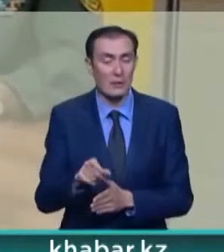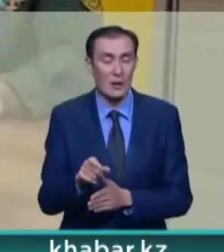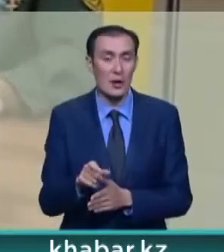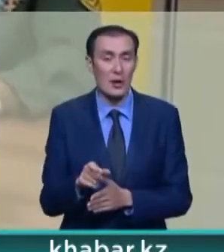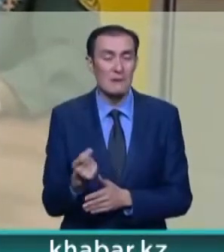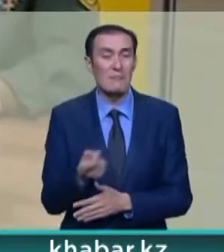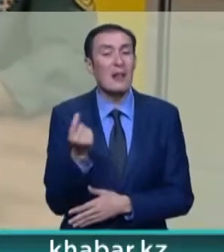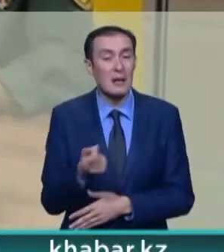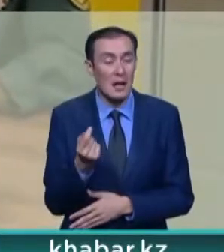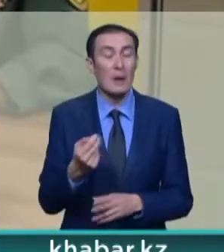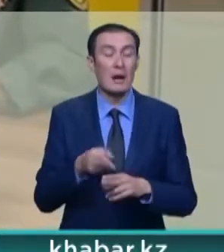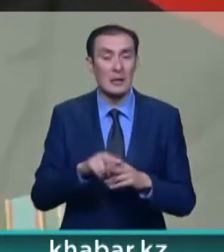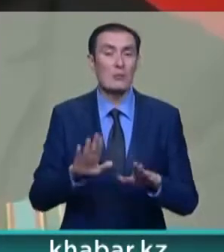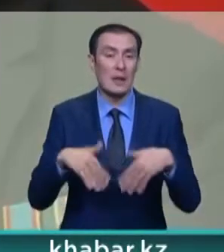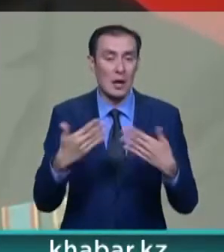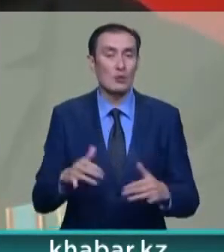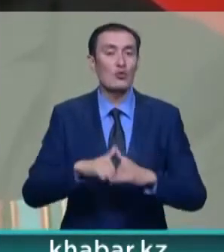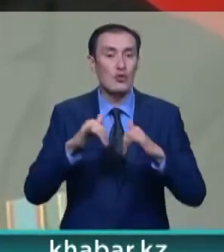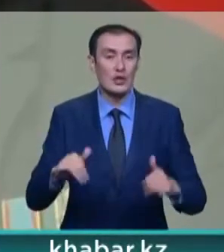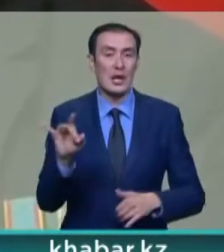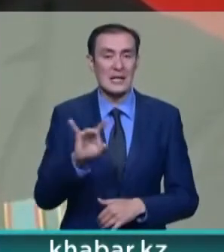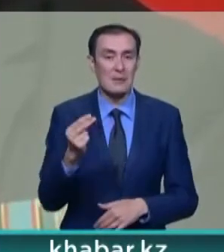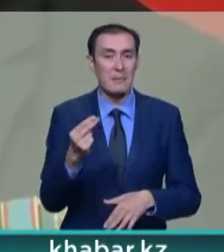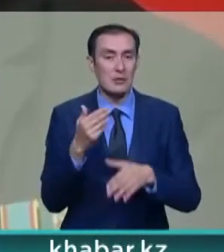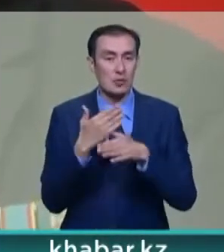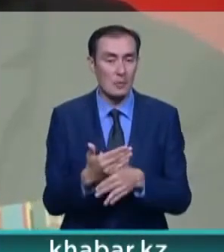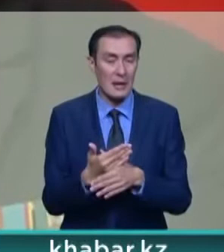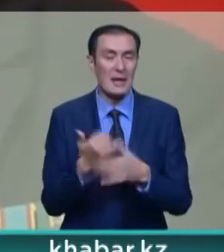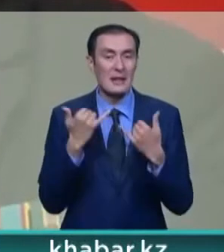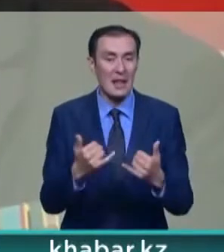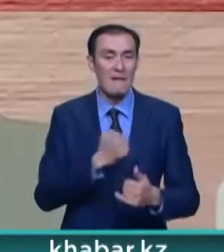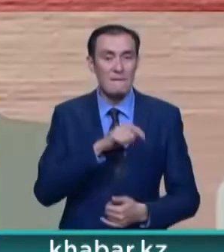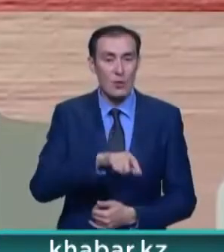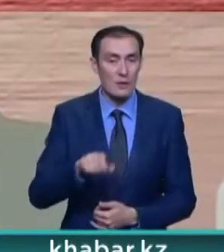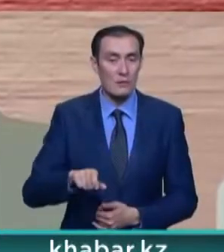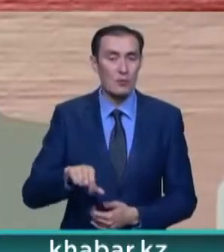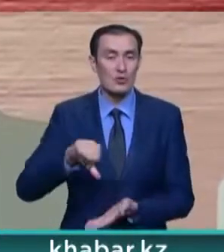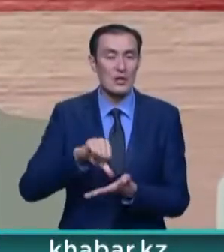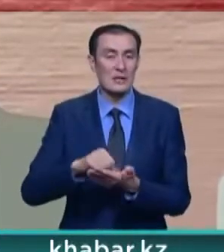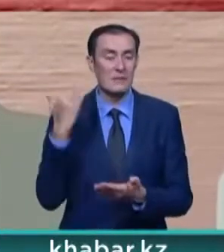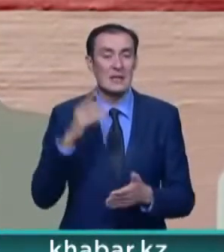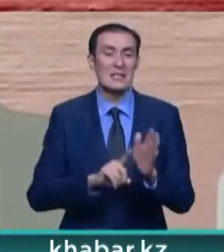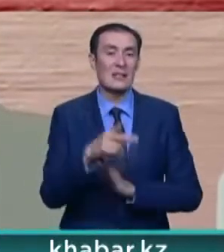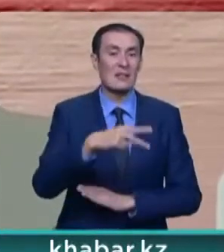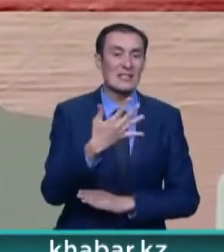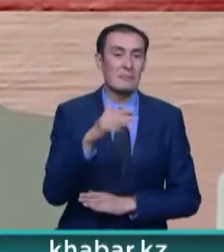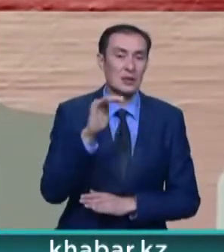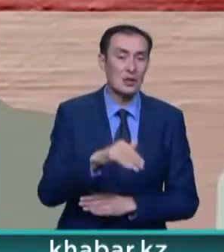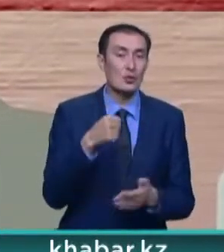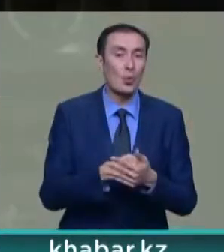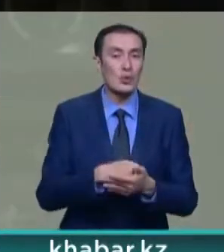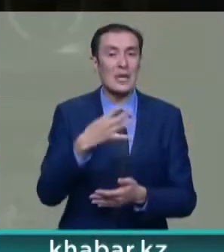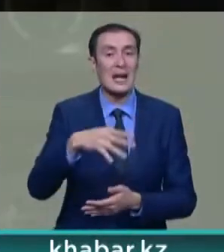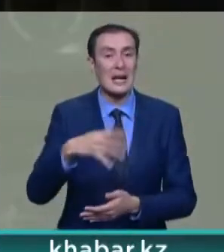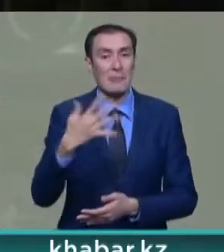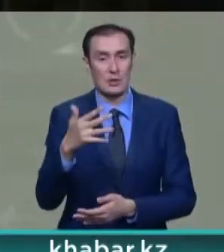достаточно малы. Поэтому они предлагают увеличить размер пособий для воинов-интернационалистов с 25 тысяч до